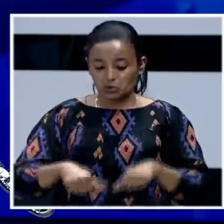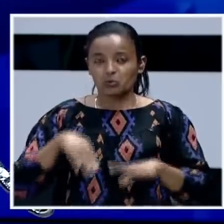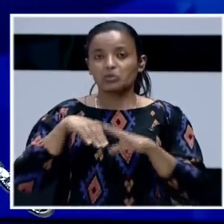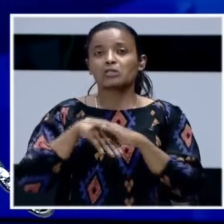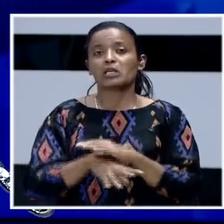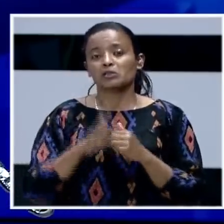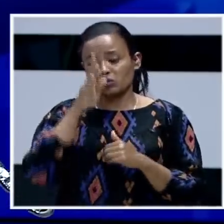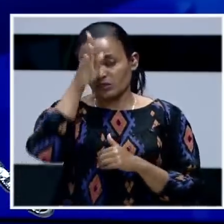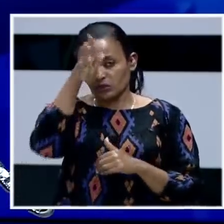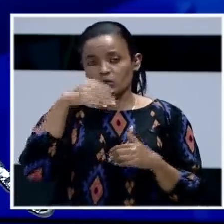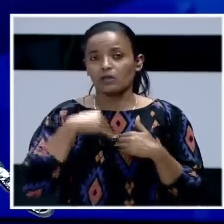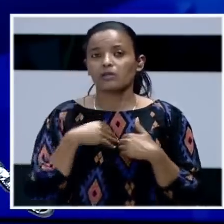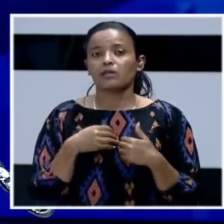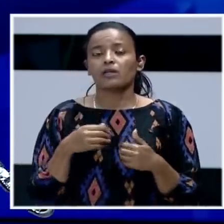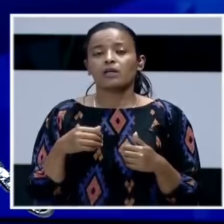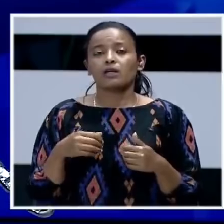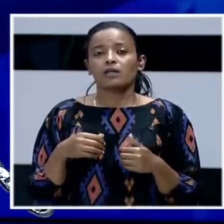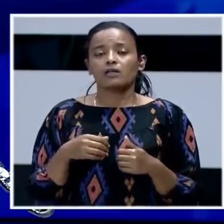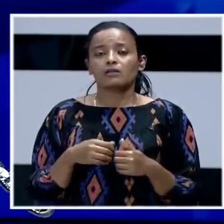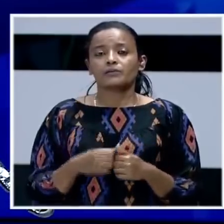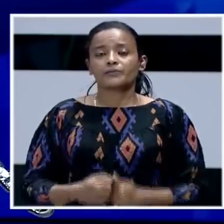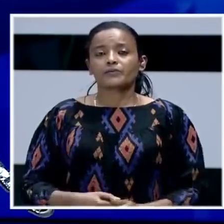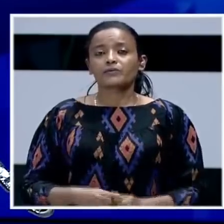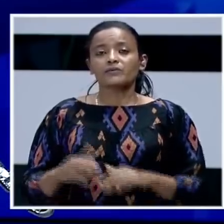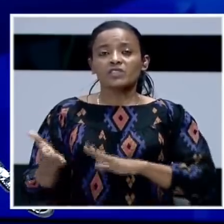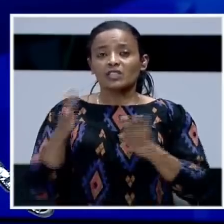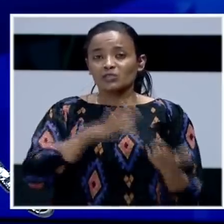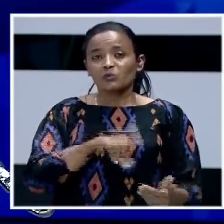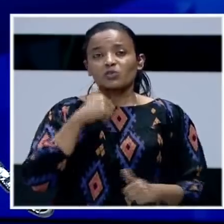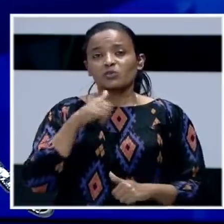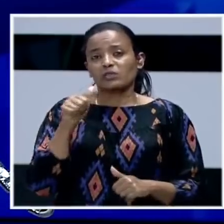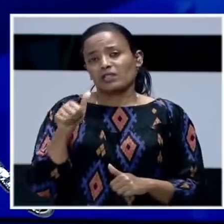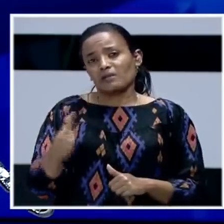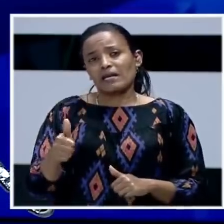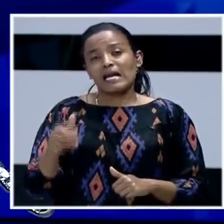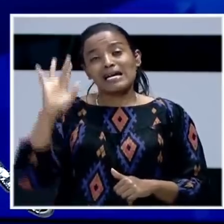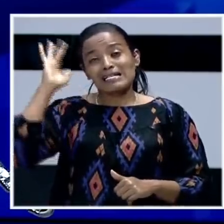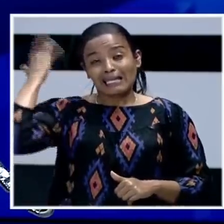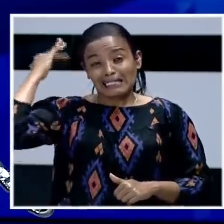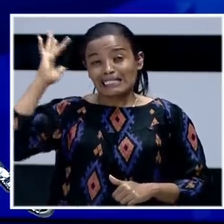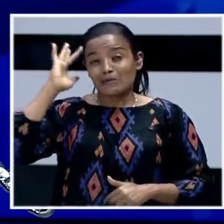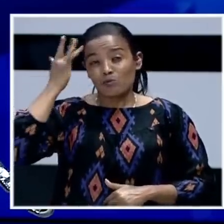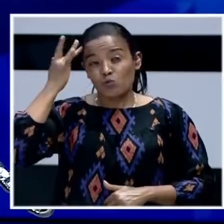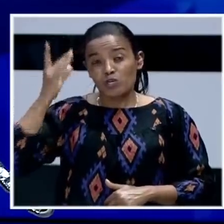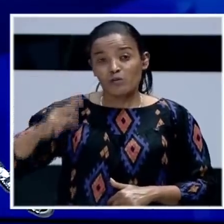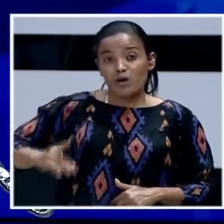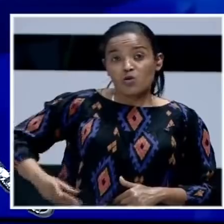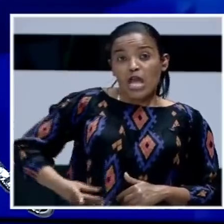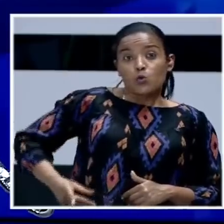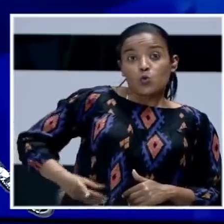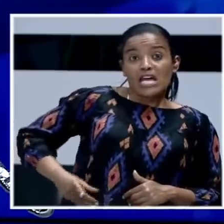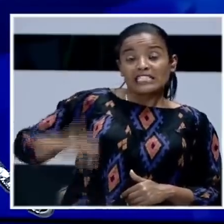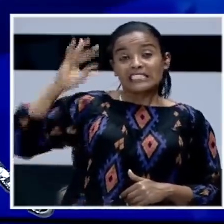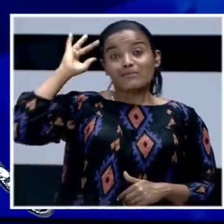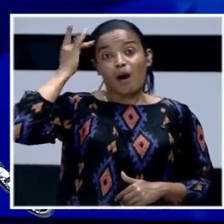المجد تفتي رزق الله مالتي تابع مواتيت نايو على زغون حضور حمام نيروائي ناي كلاليت حمام نيروائي